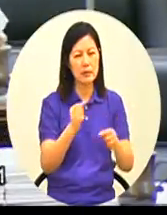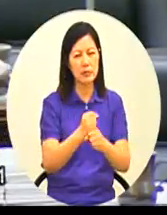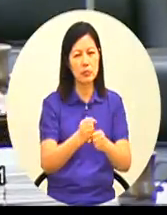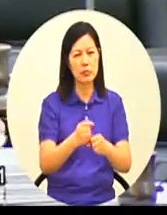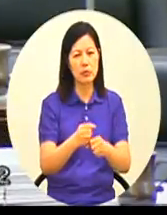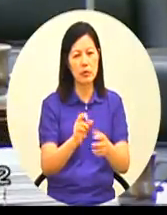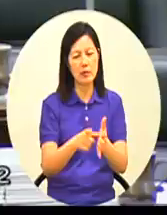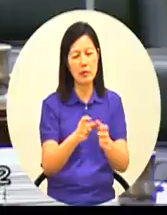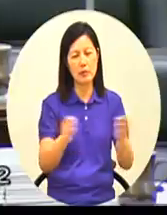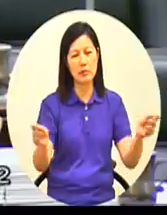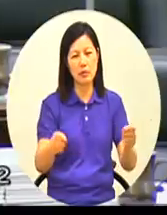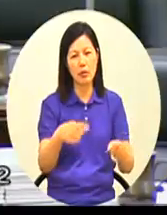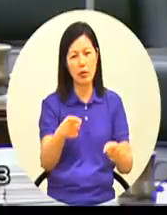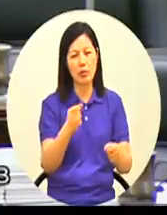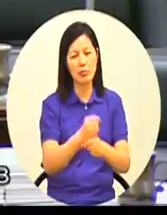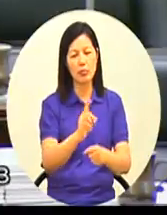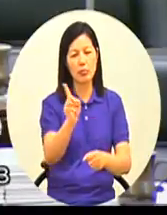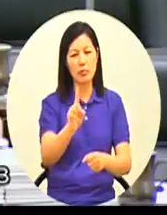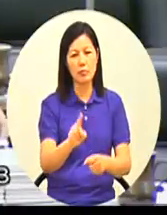做，